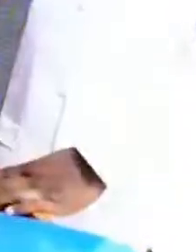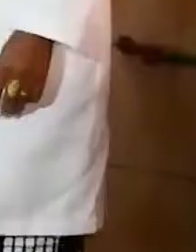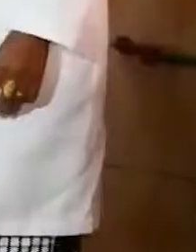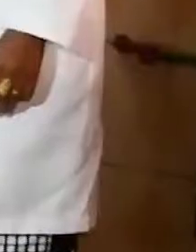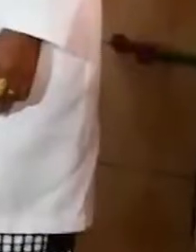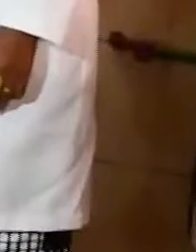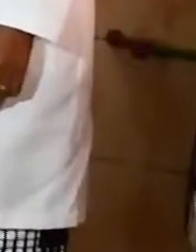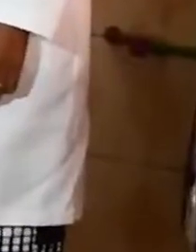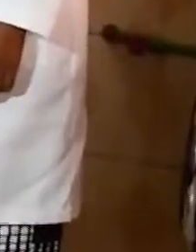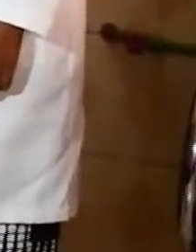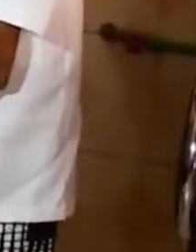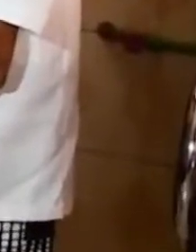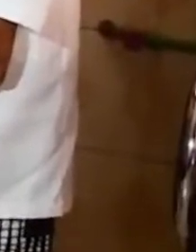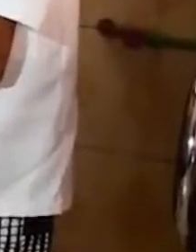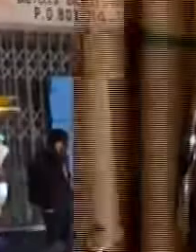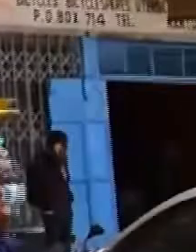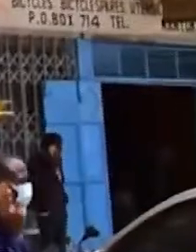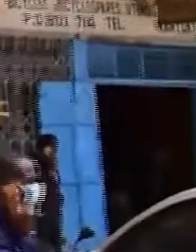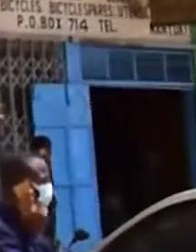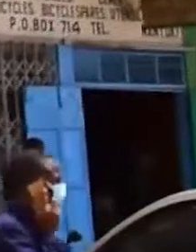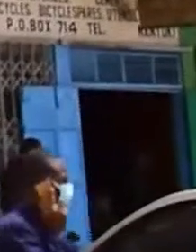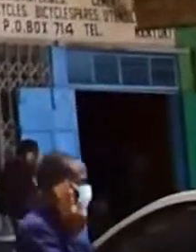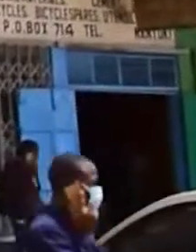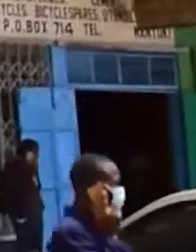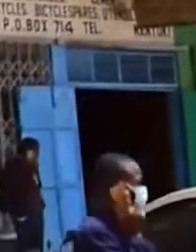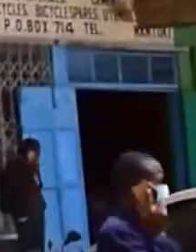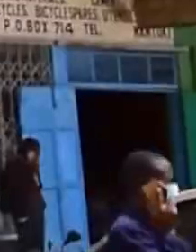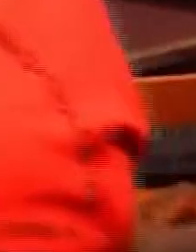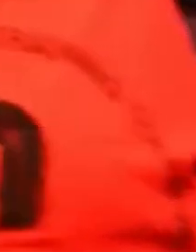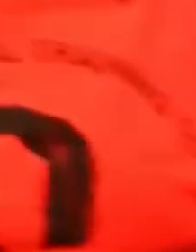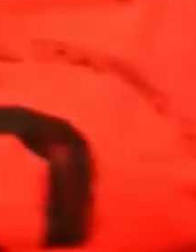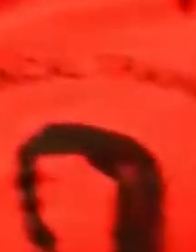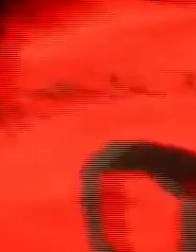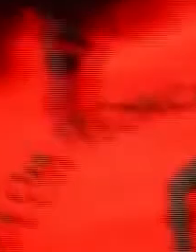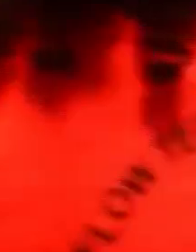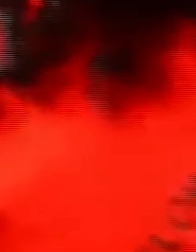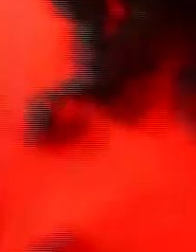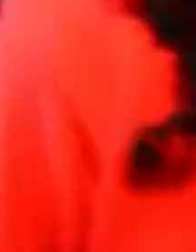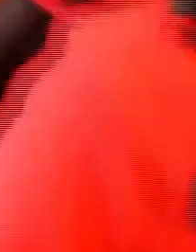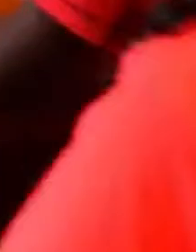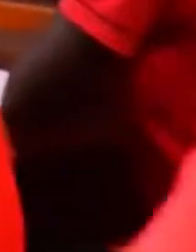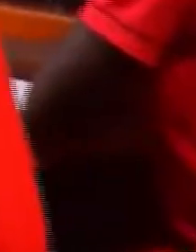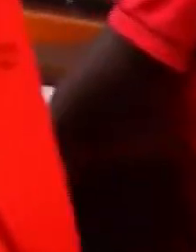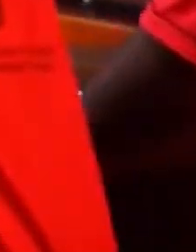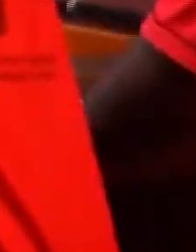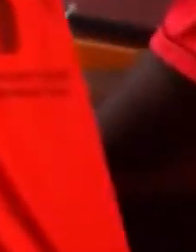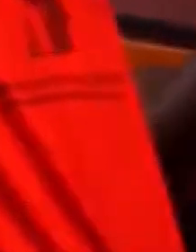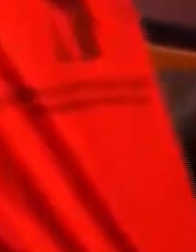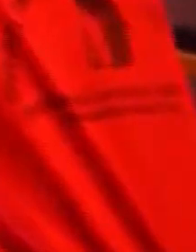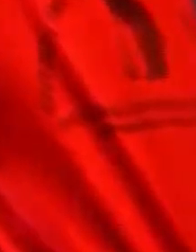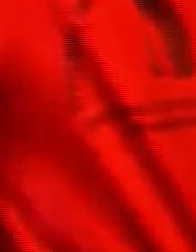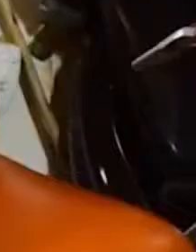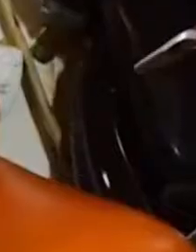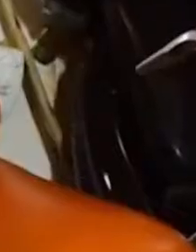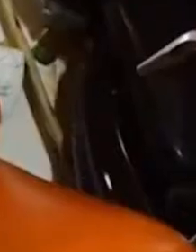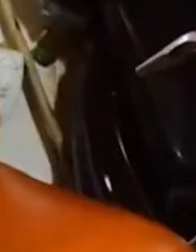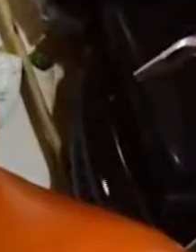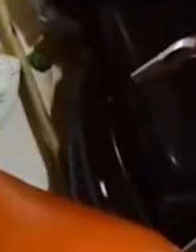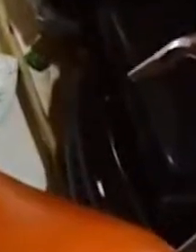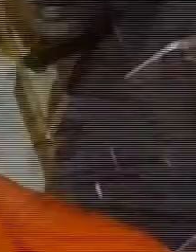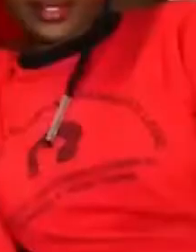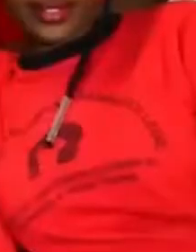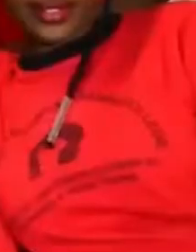Therapy tunatoa mafunzo ya computer classes pia. Iwapo una swali ni kwa nini ujiunge nasi, kumbuka wengi waliofuzu hapa